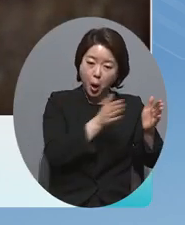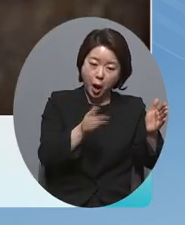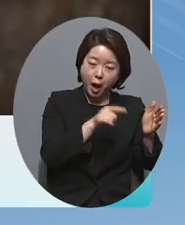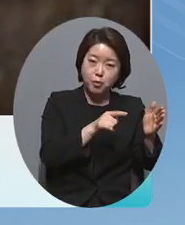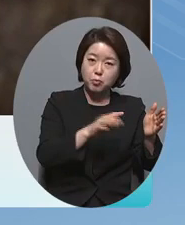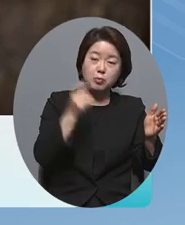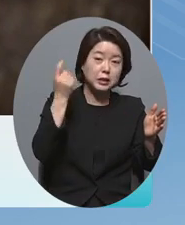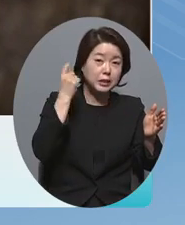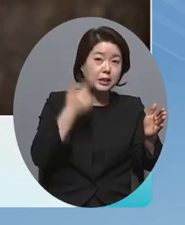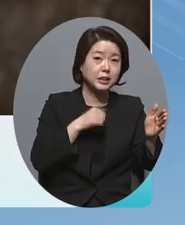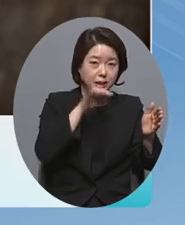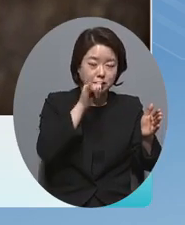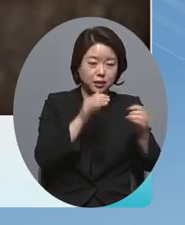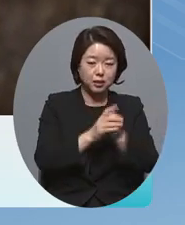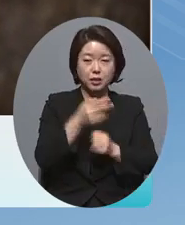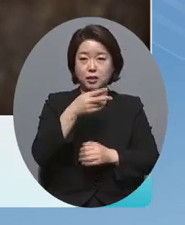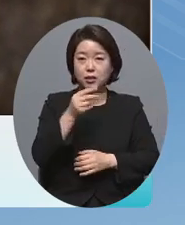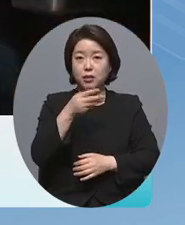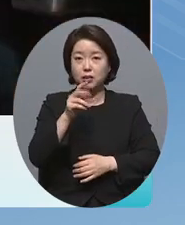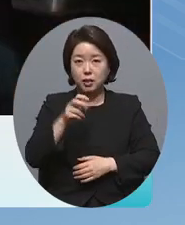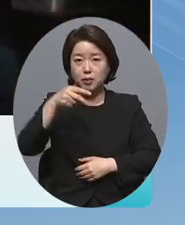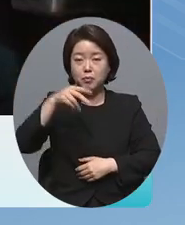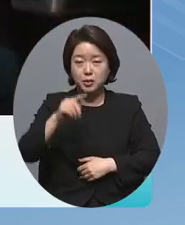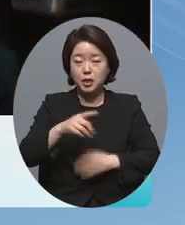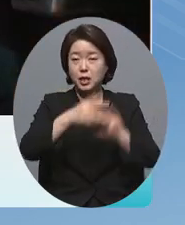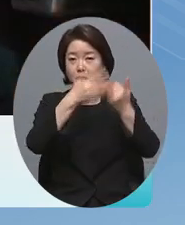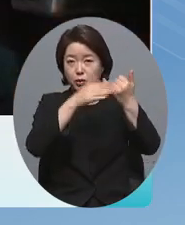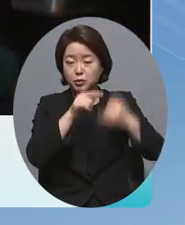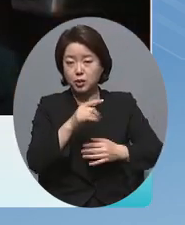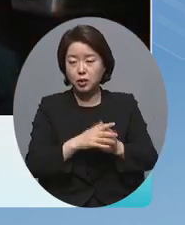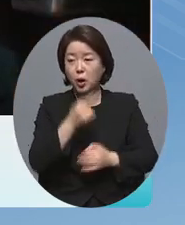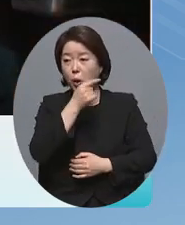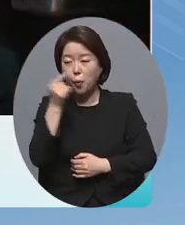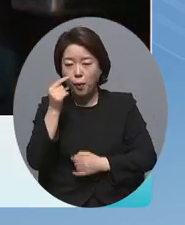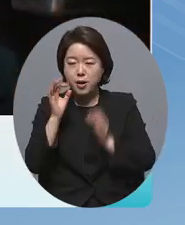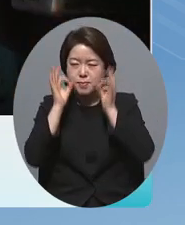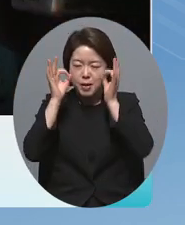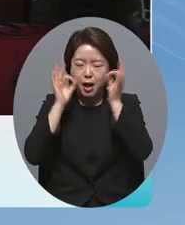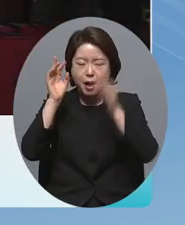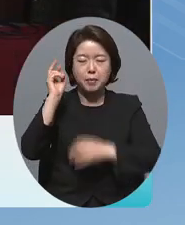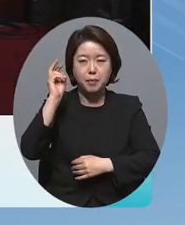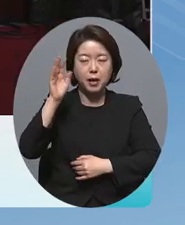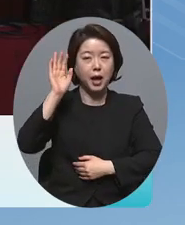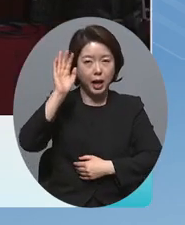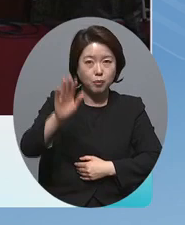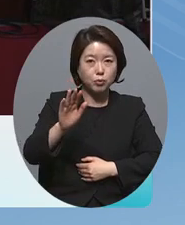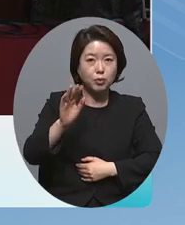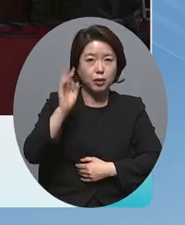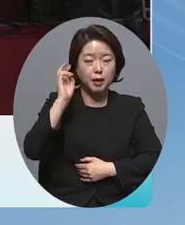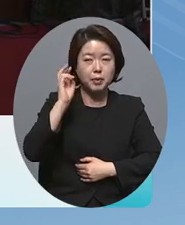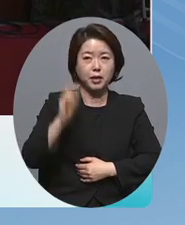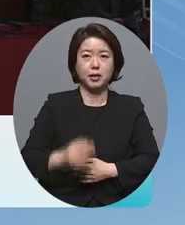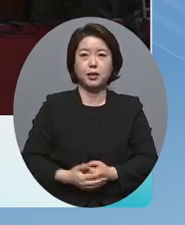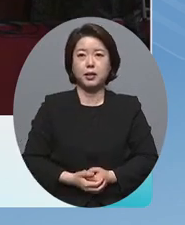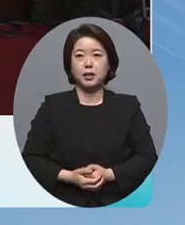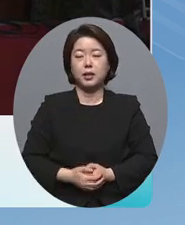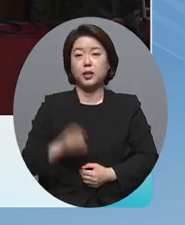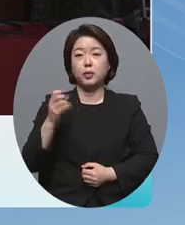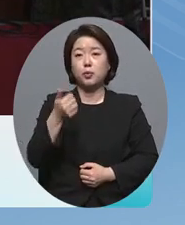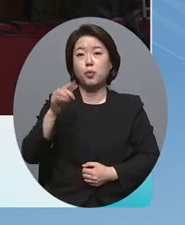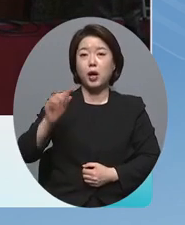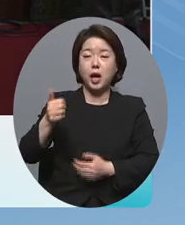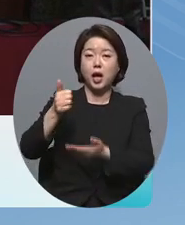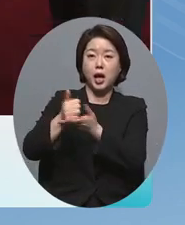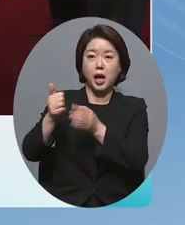들어봤는데 결국은 더 탐사라는 그 매체도 아마 확인을 하려고 애를 썼을 거예요. 앞으로도 그럴 거고. 보면은 그리고 한동훈 장관한테